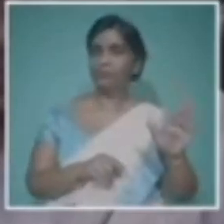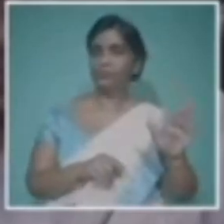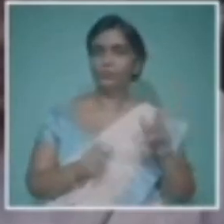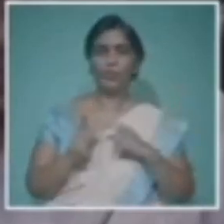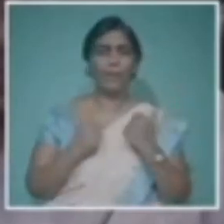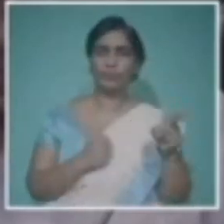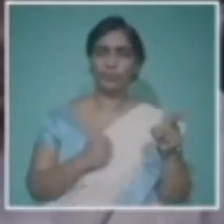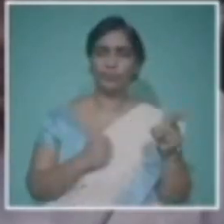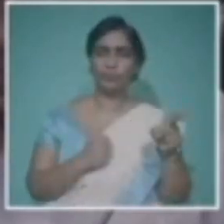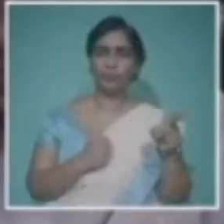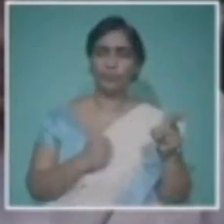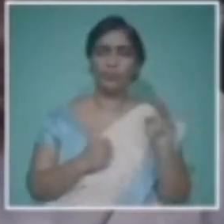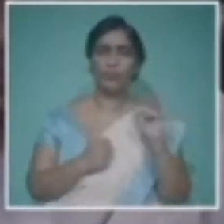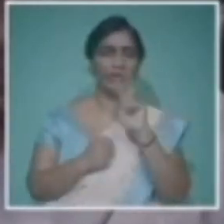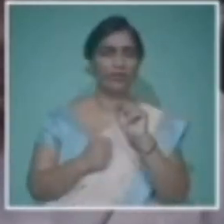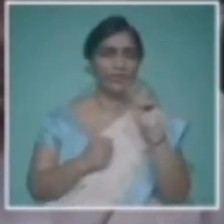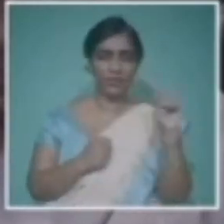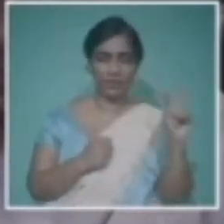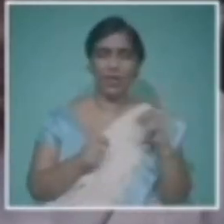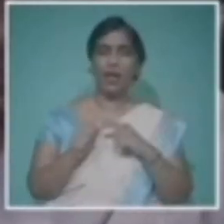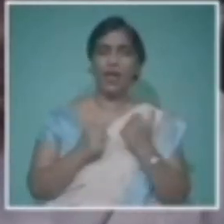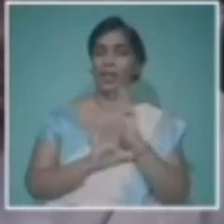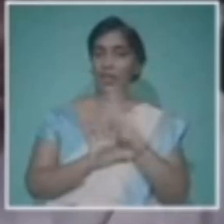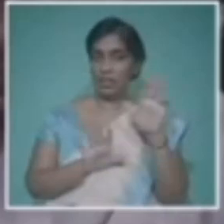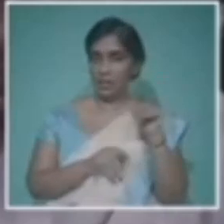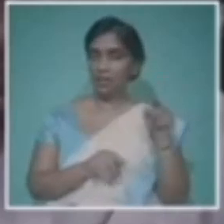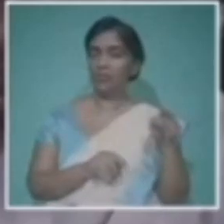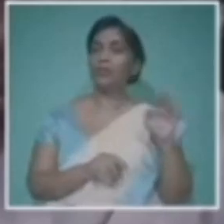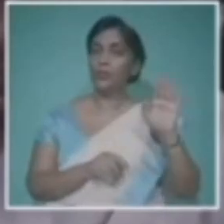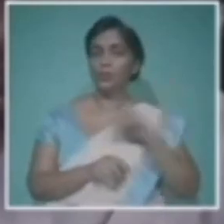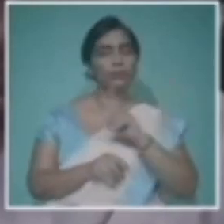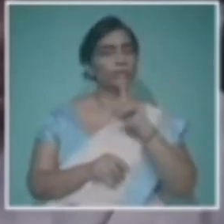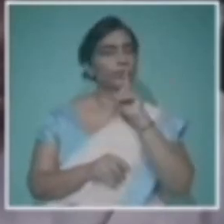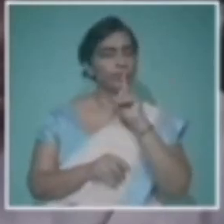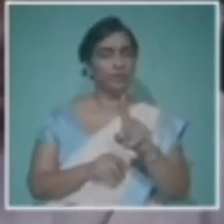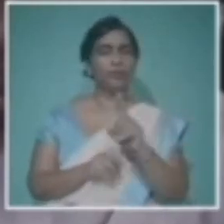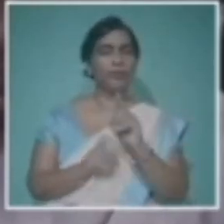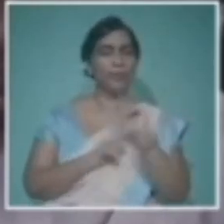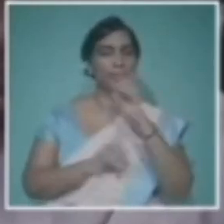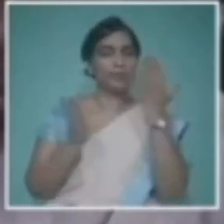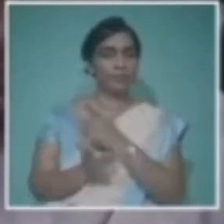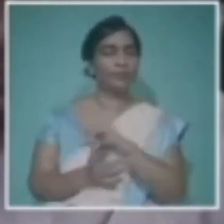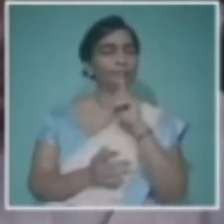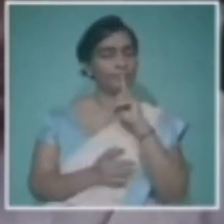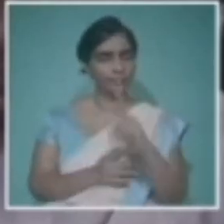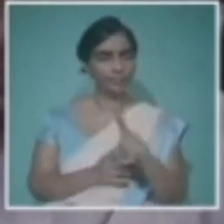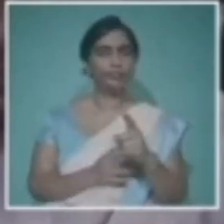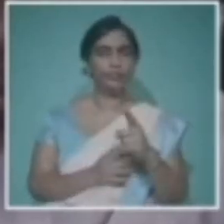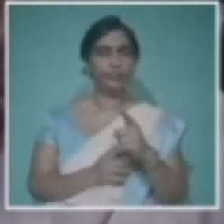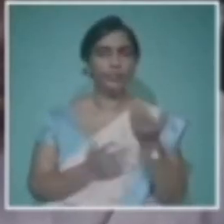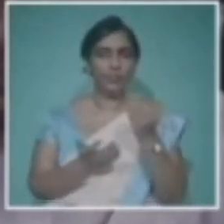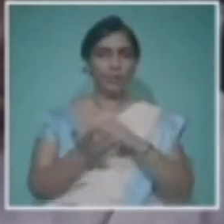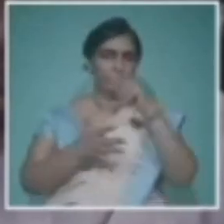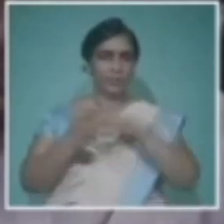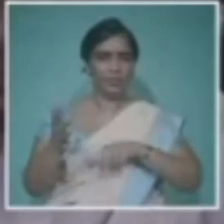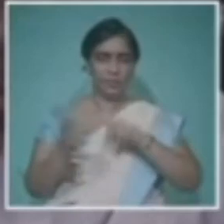අප්‍රේල් මාසේ 2022 අප්‍රේල් 19 එතුමා සඳහන් කරනවා හැන්සඩ් වාර්තාවෙන් මයි කතාව ආපහු